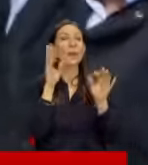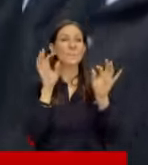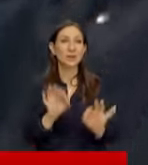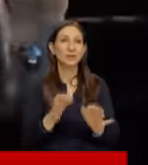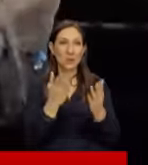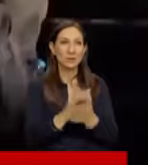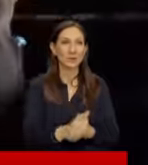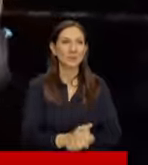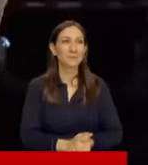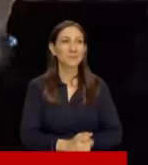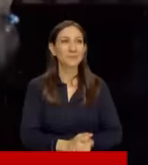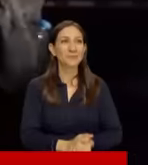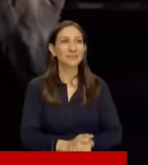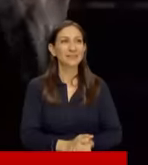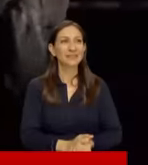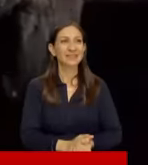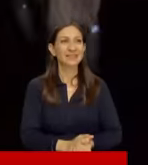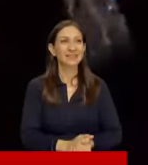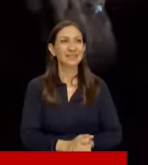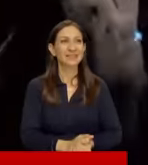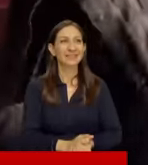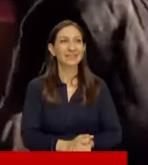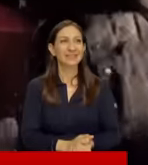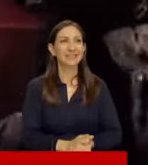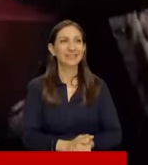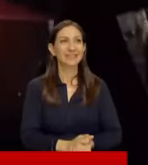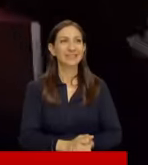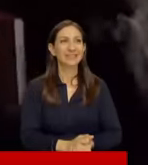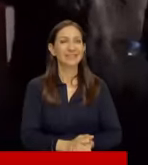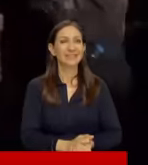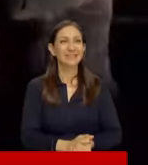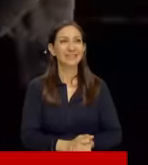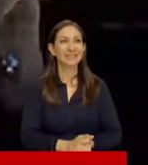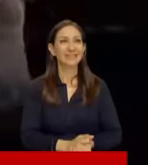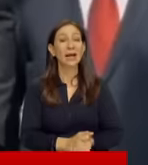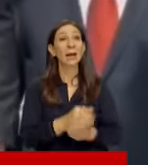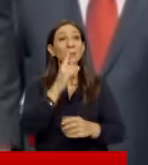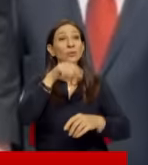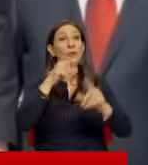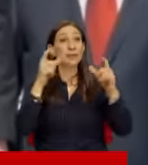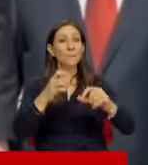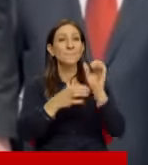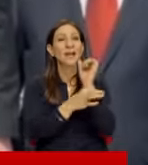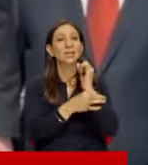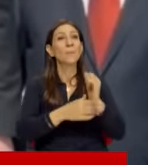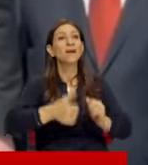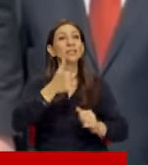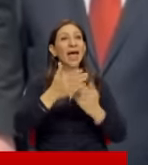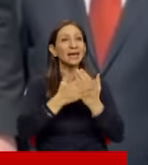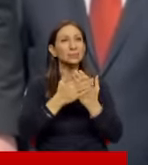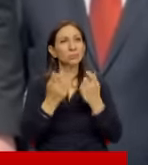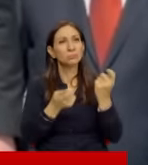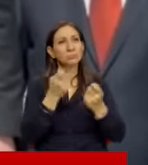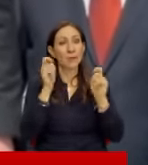birlikte başlıyor. Bir süredir Bilecik'te başkan vekili